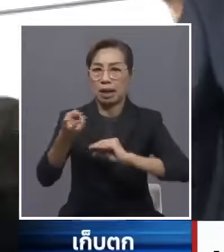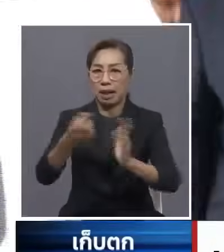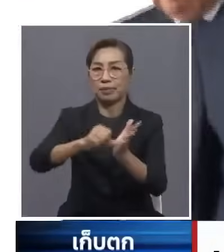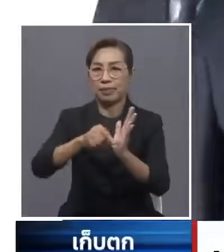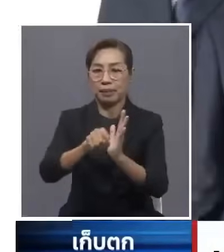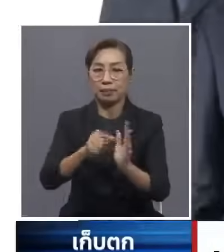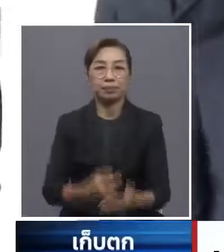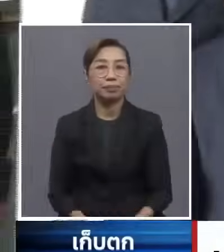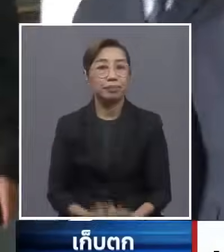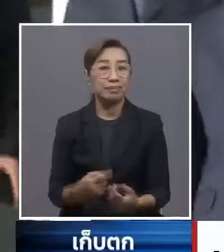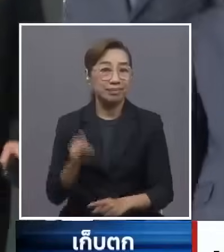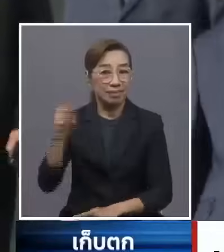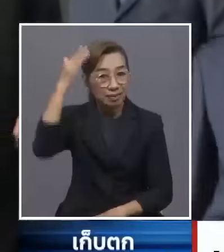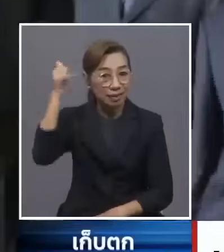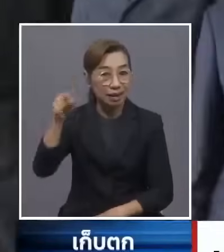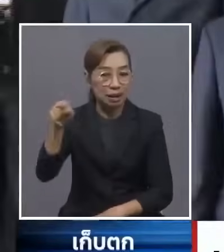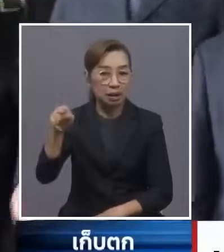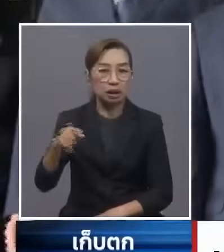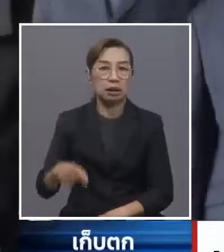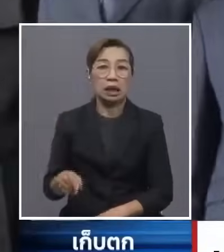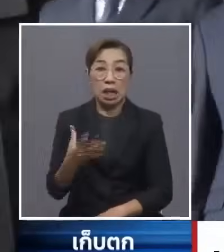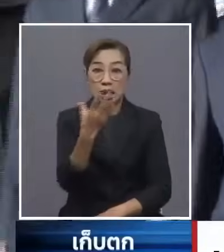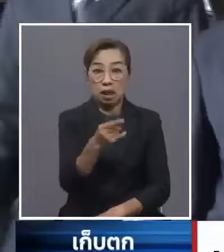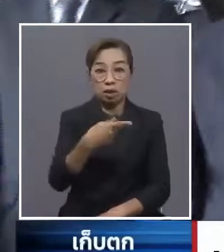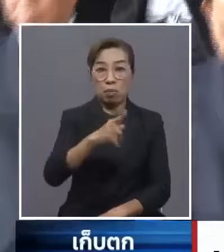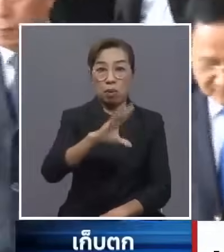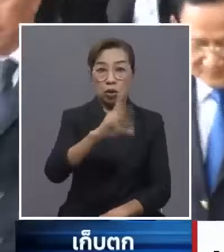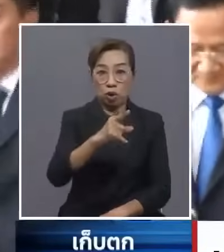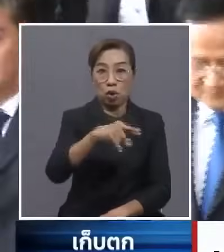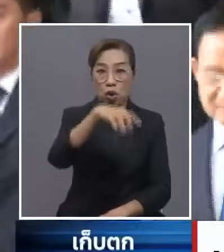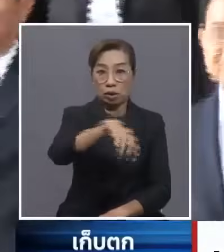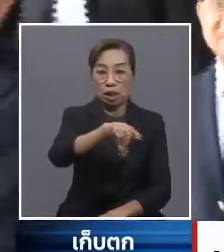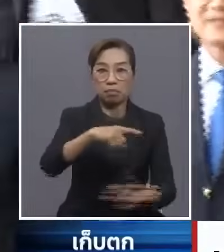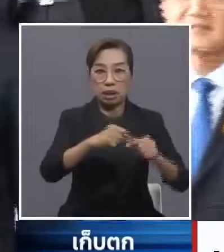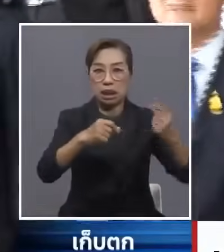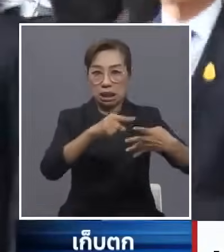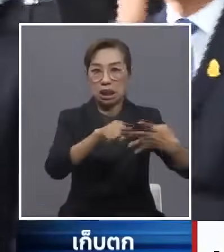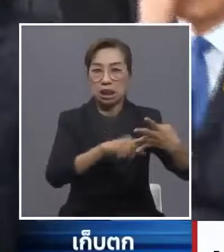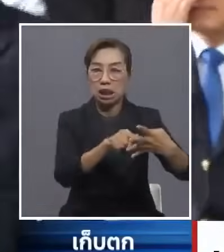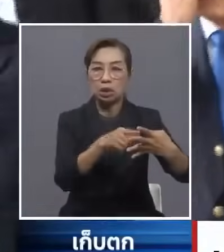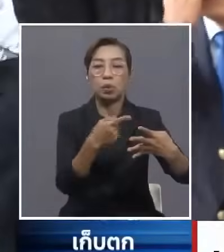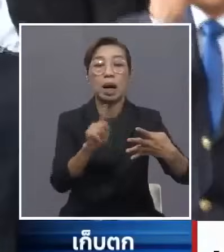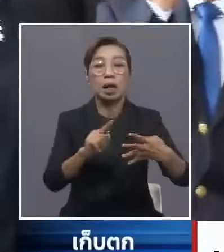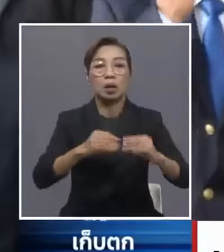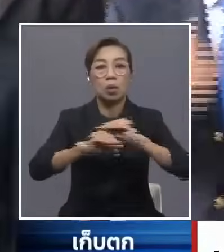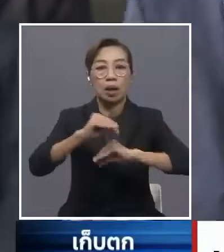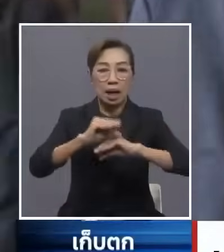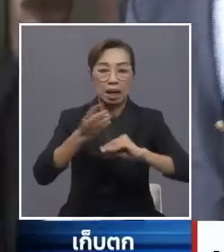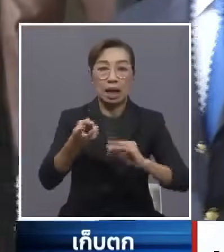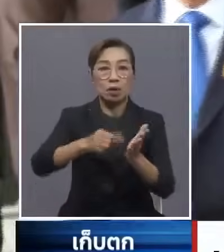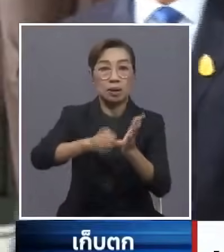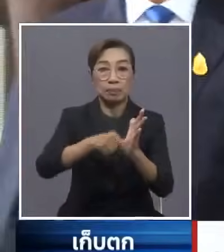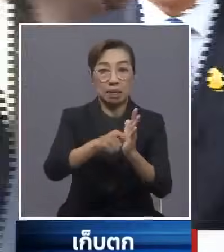ยิ่งลักษณ์โดนเป็นคดีที่ค้างอยู่ในปปชอีก4คดีแต่ว่าเคลียร์ไปเกือบหมดแล้วนะครับก็คือคดีจำนำเข้าวภาค 2ที่